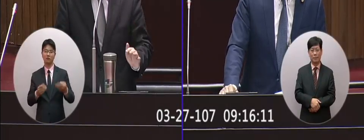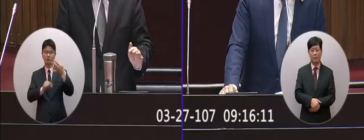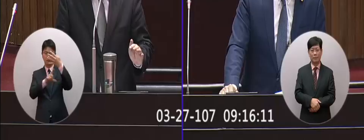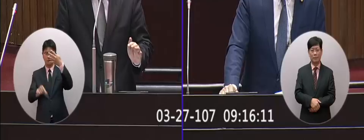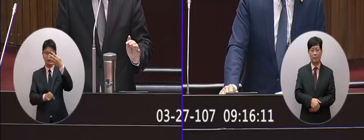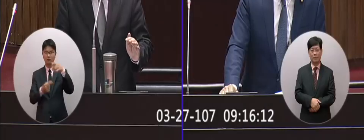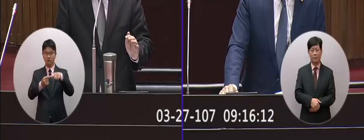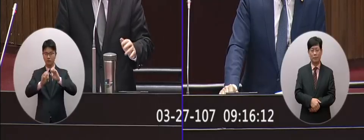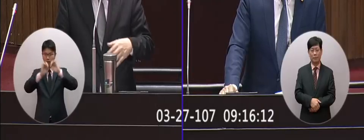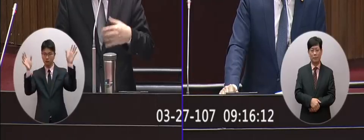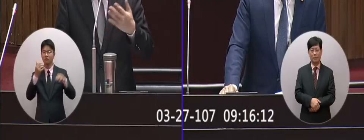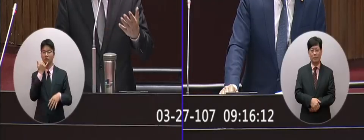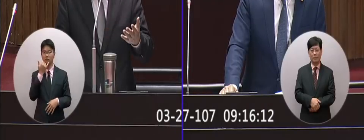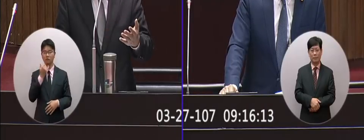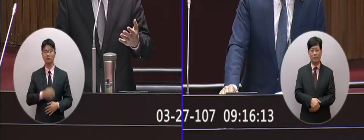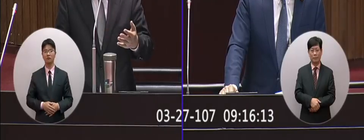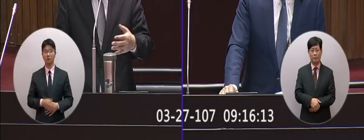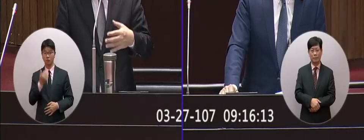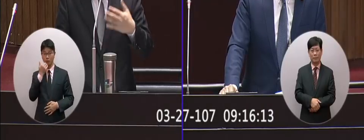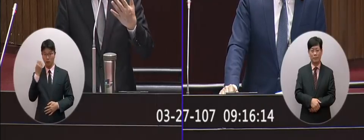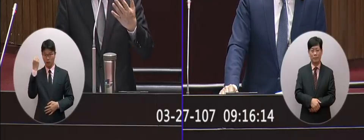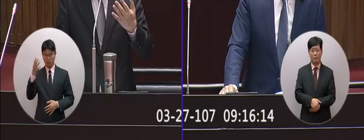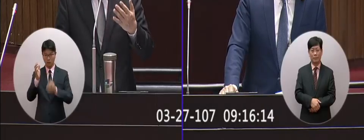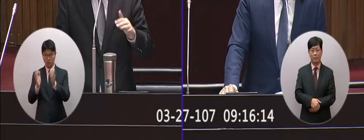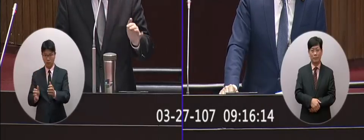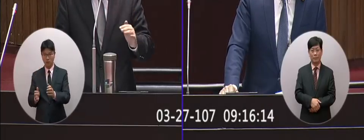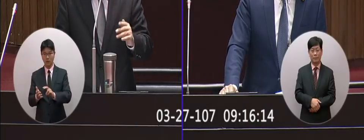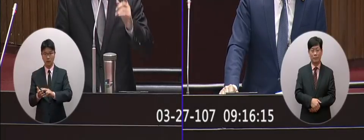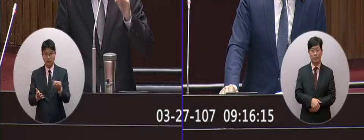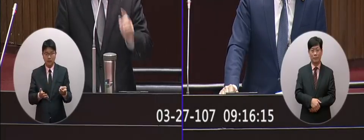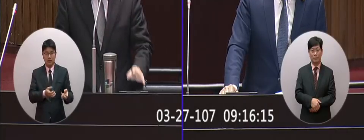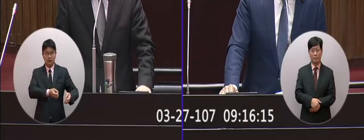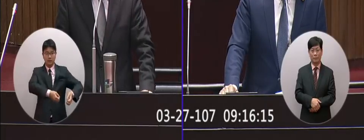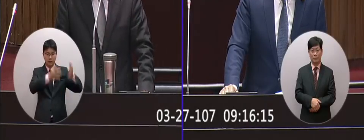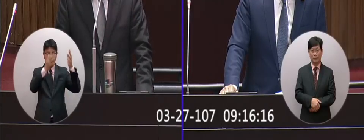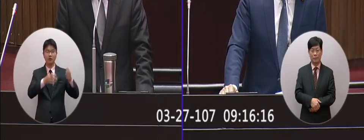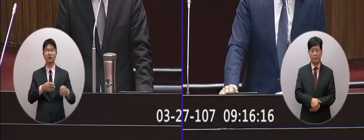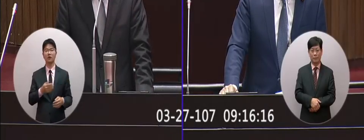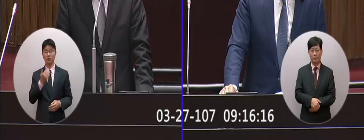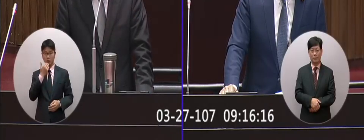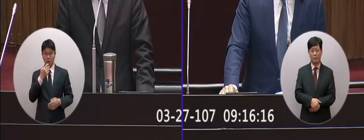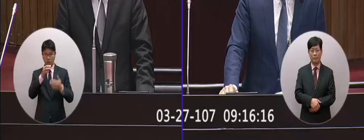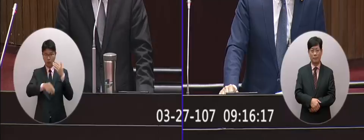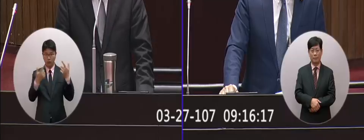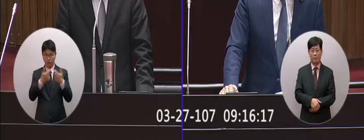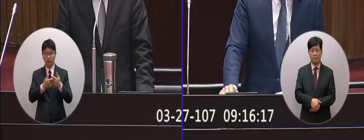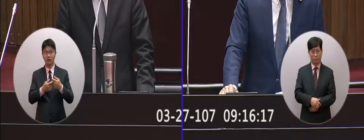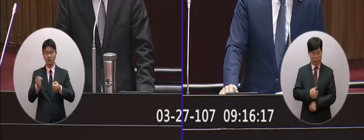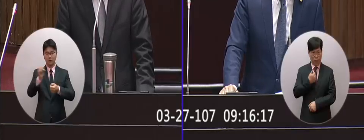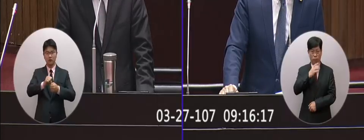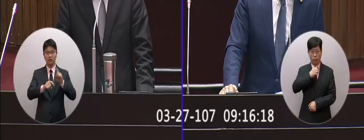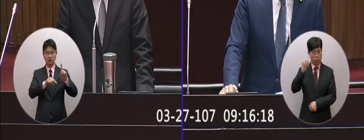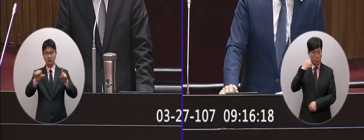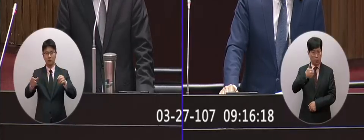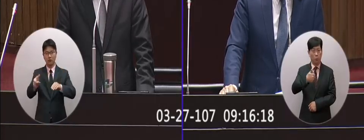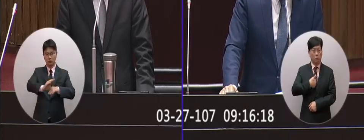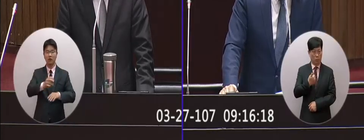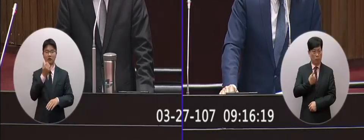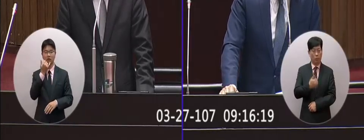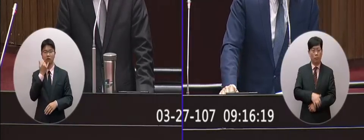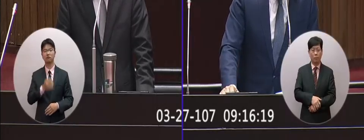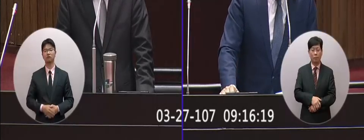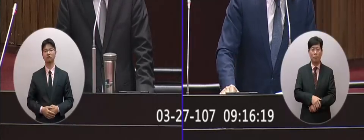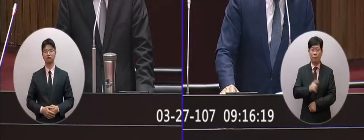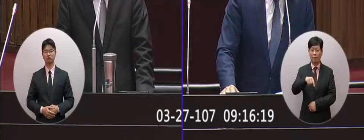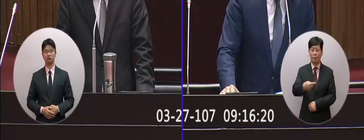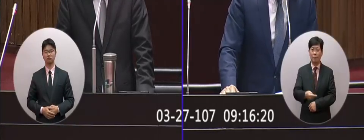可以公告了。如果新建哈或是改建符合条件，可以增加1.5倍。 是，那真的是个好消息，坦白说。